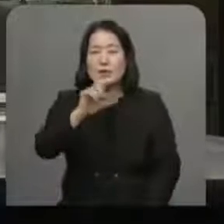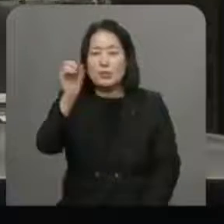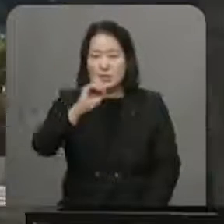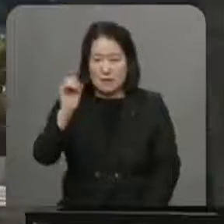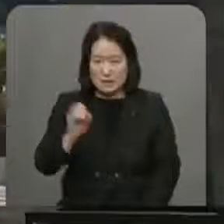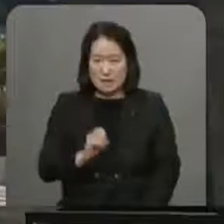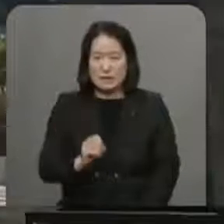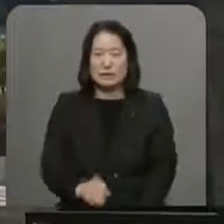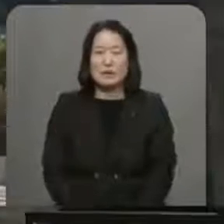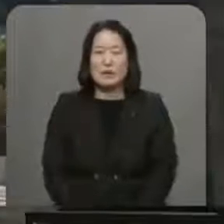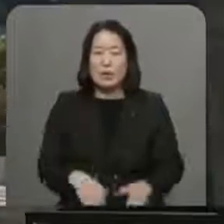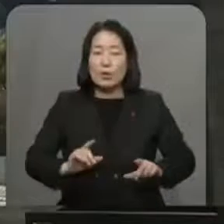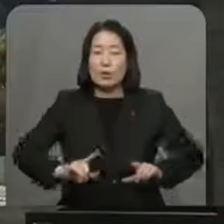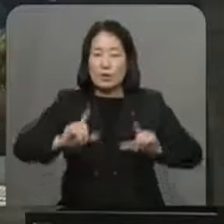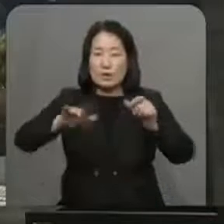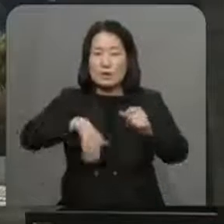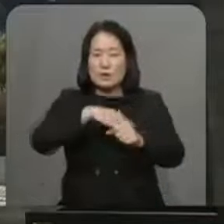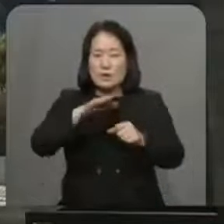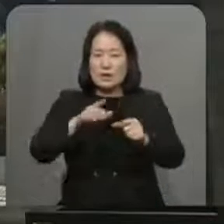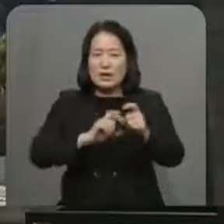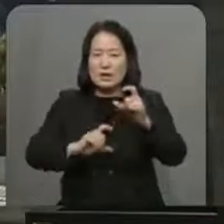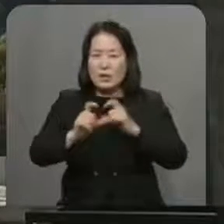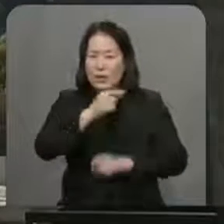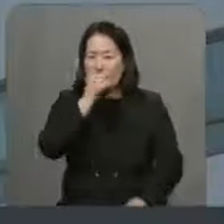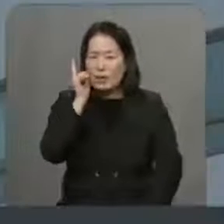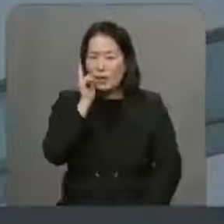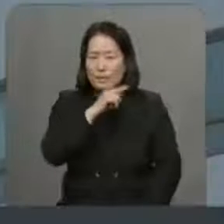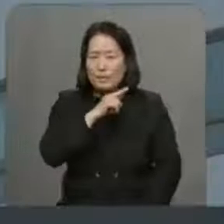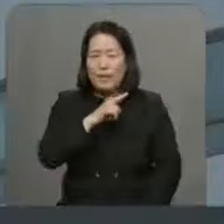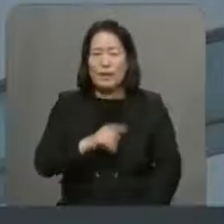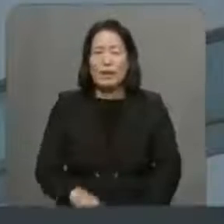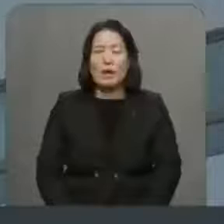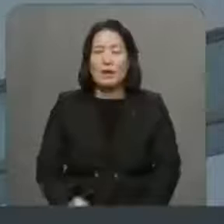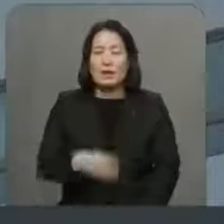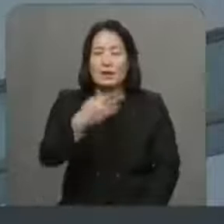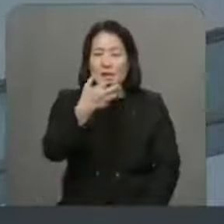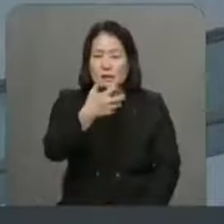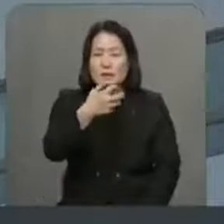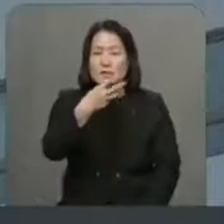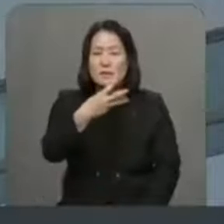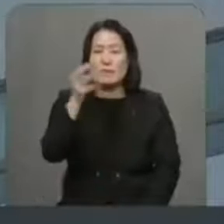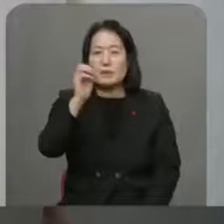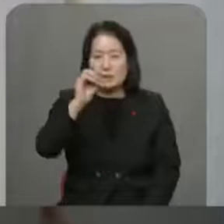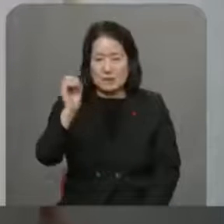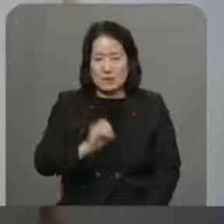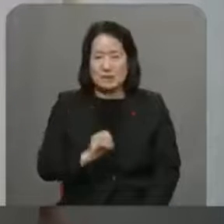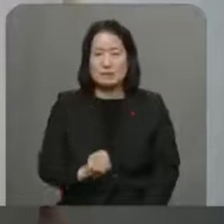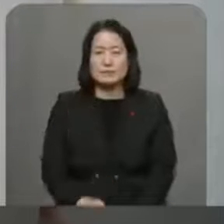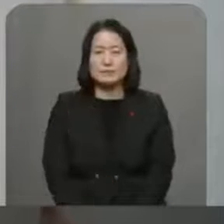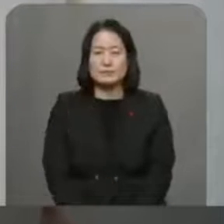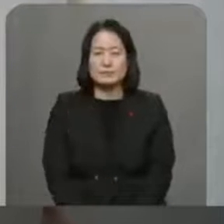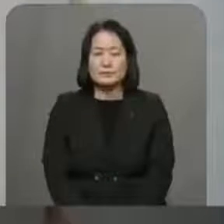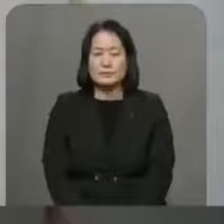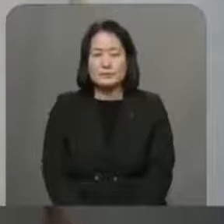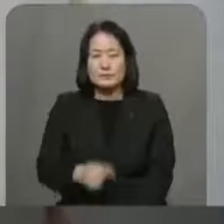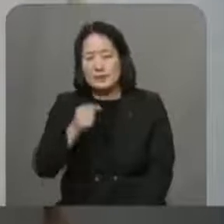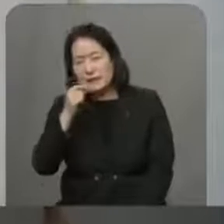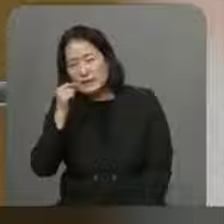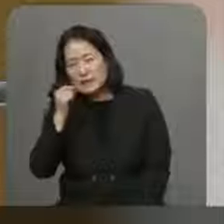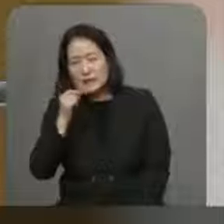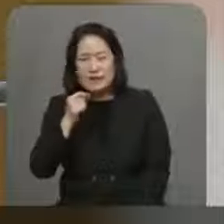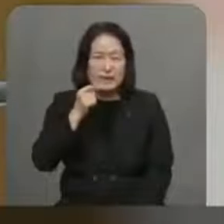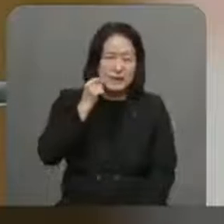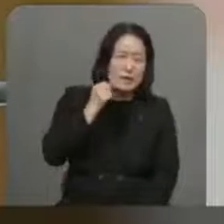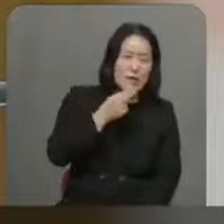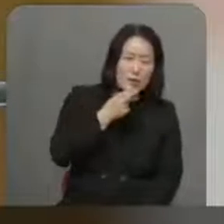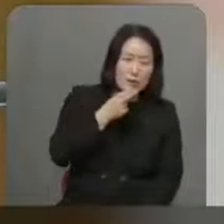그쳤습니다. 올해는 상황이 더 나빠졌습니다. 충원율이 73%로 떨어졌습니다. 인기와 비인기